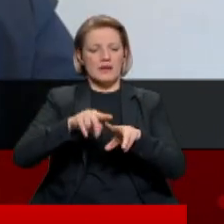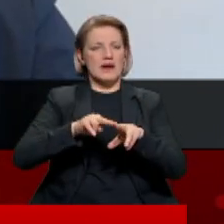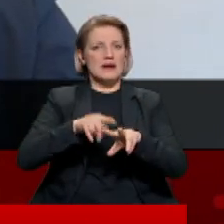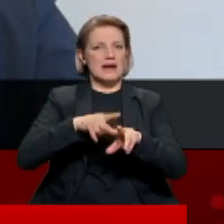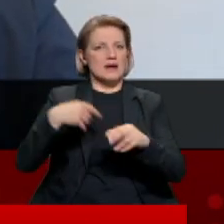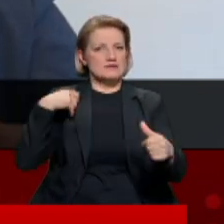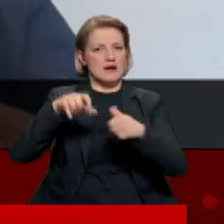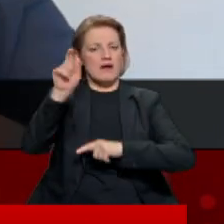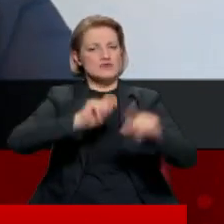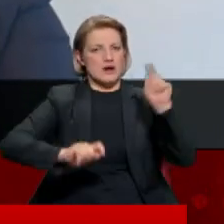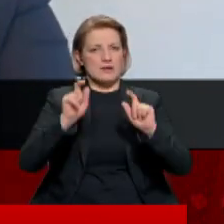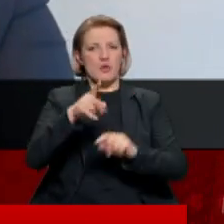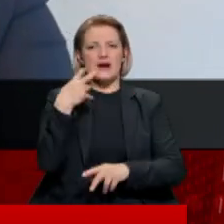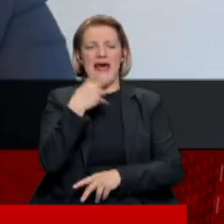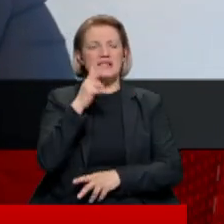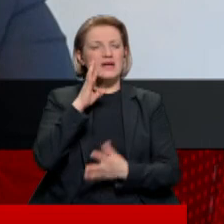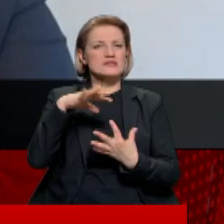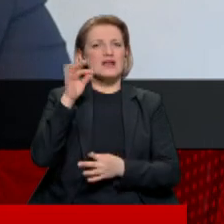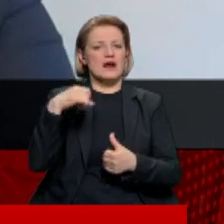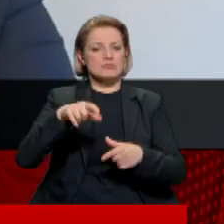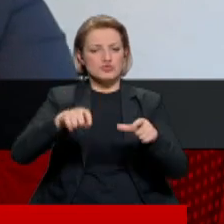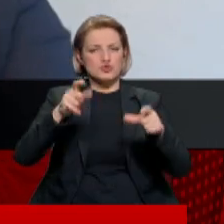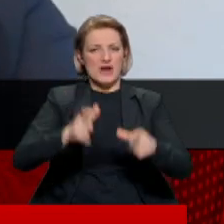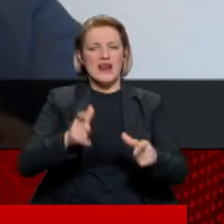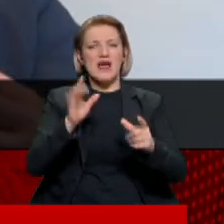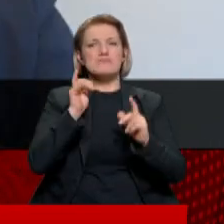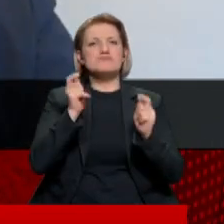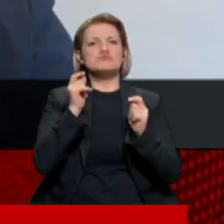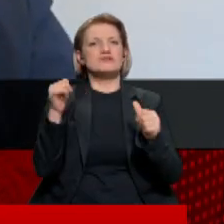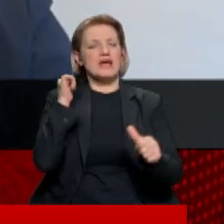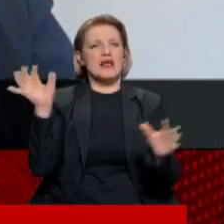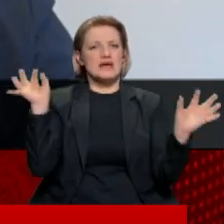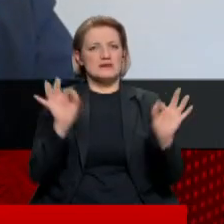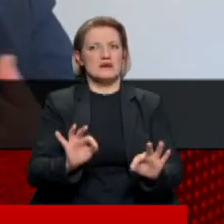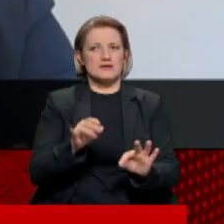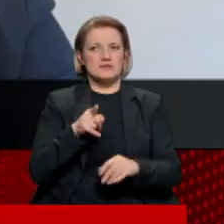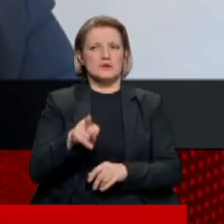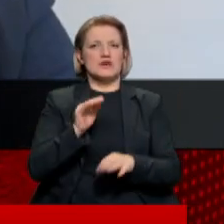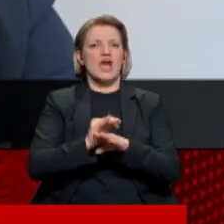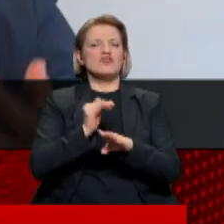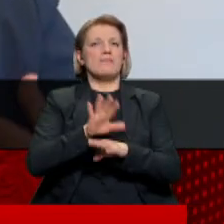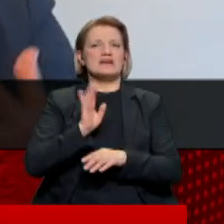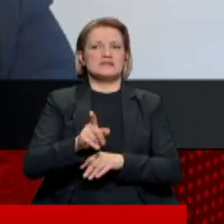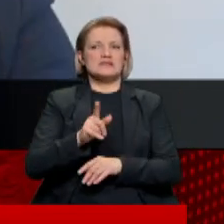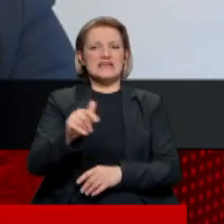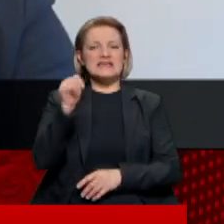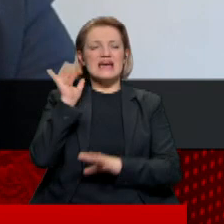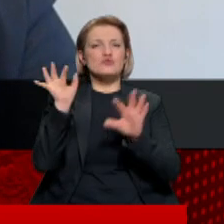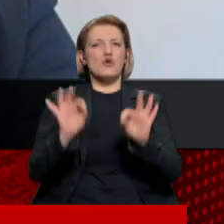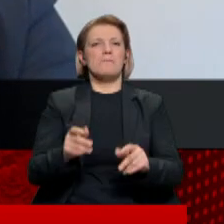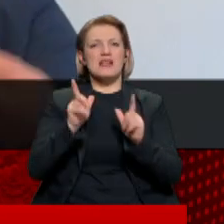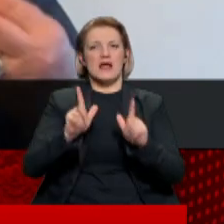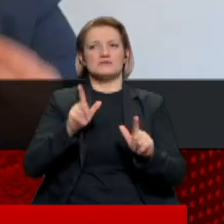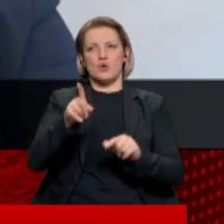inşa edip o renkli insanları bu şehre yeniden getirmek zorundayız. Ruhu olmazsa yaşamaz. Geri dönmeliler.